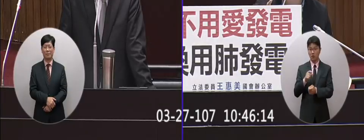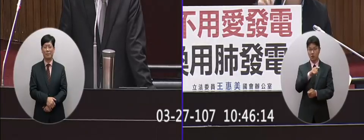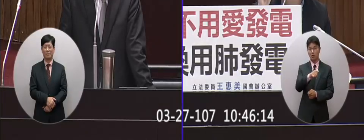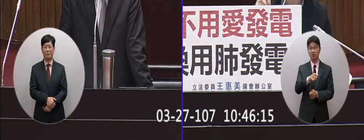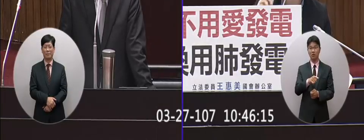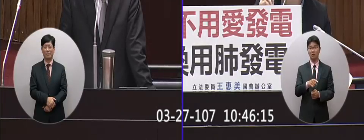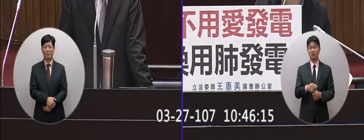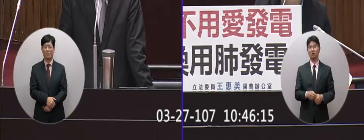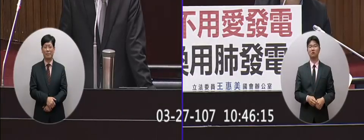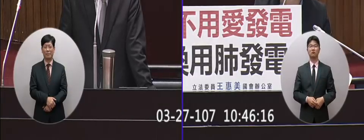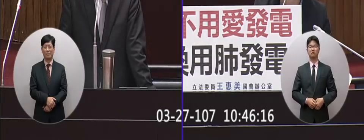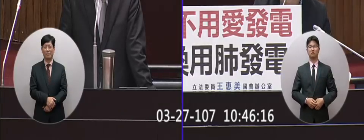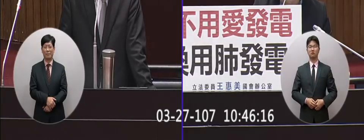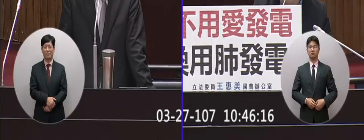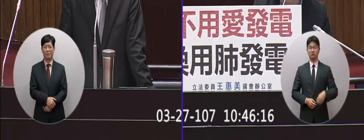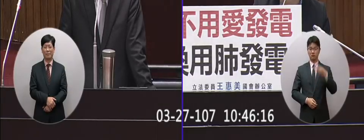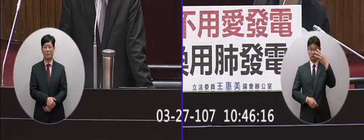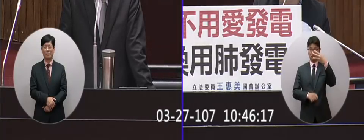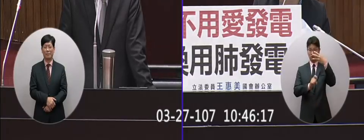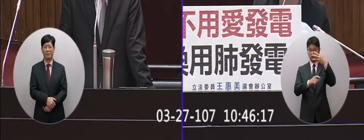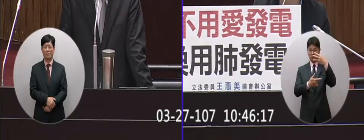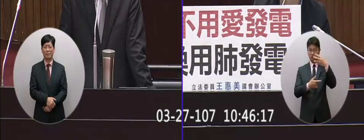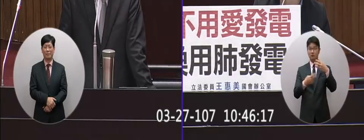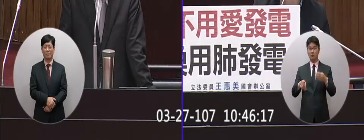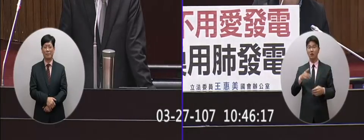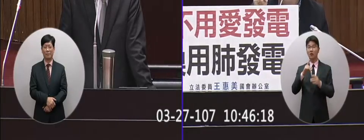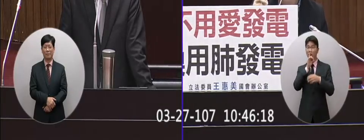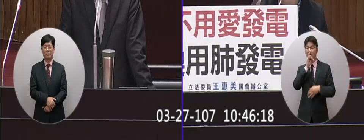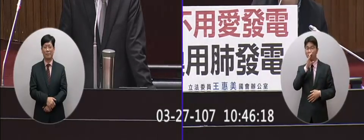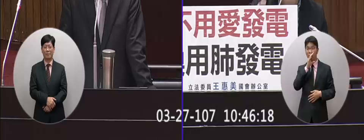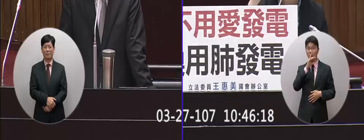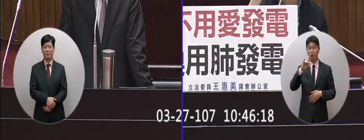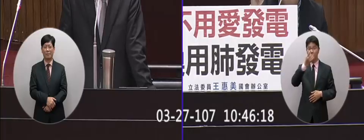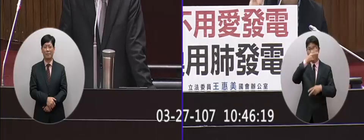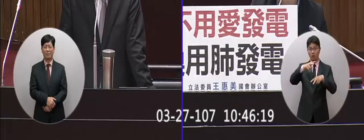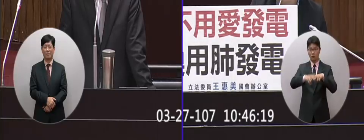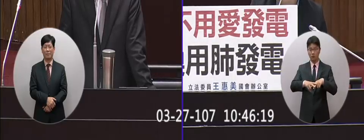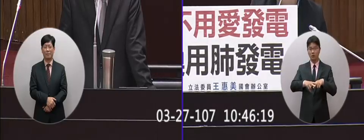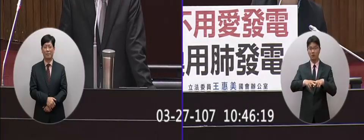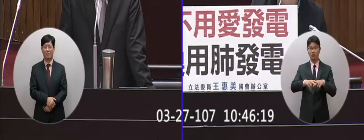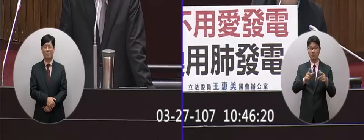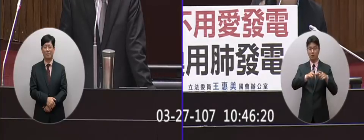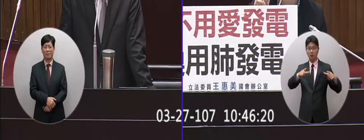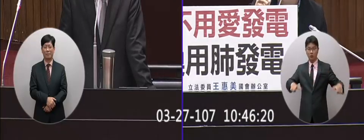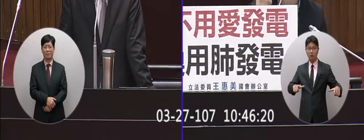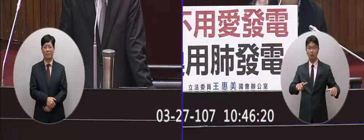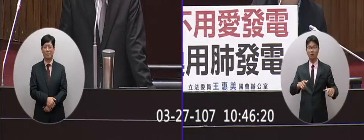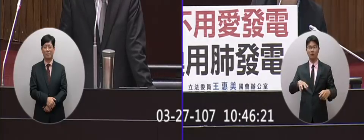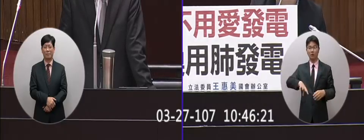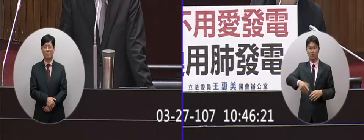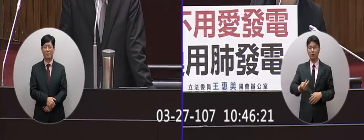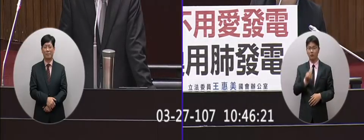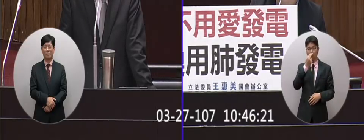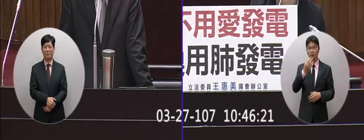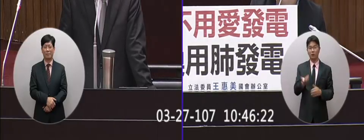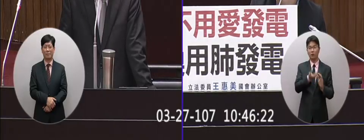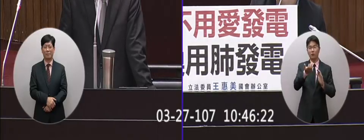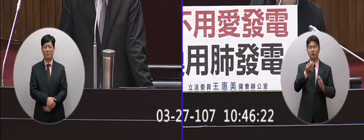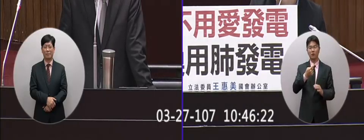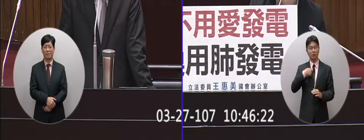十六号在台中龙井，我们用了一个扩建的燃气，大家都还很反对，你知道原因